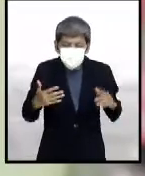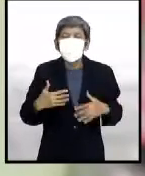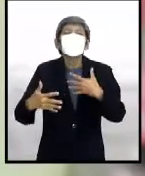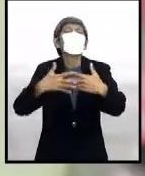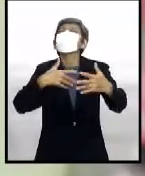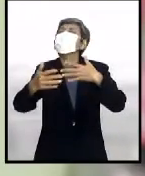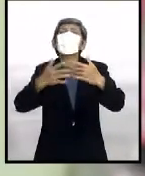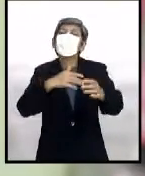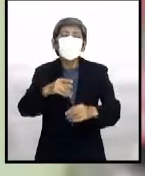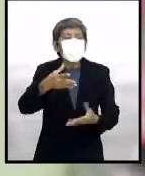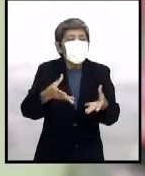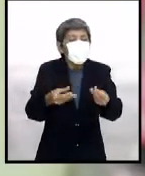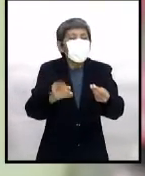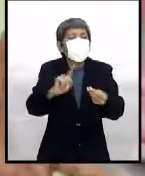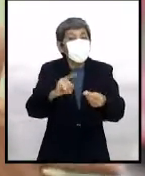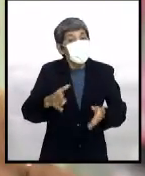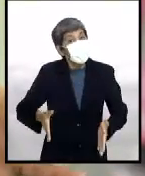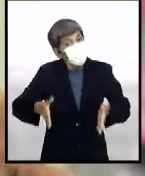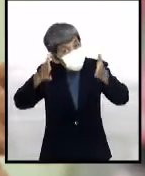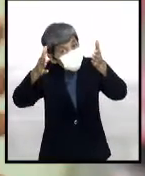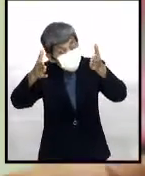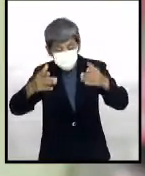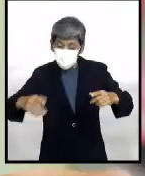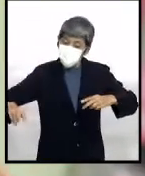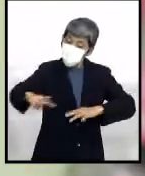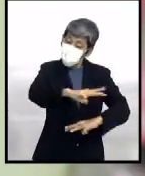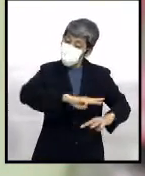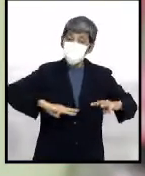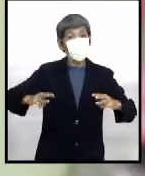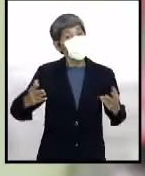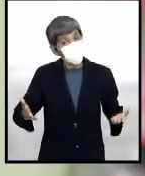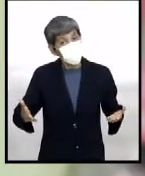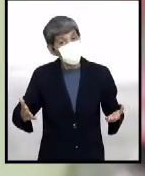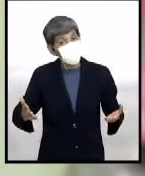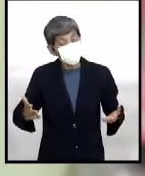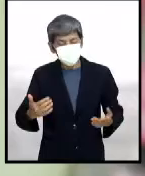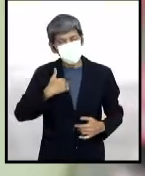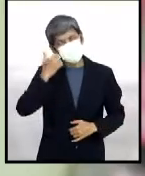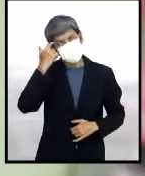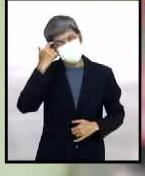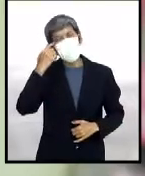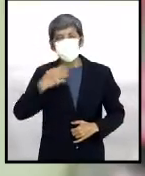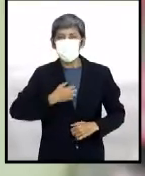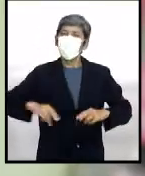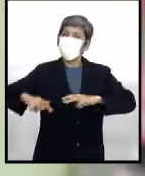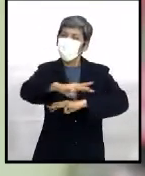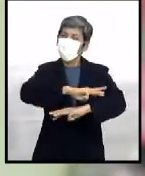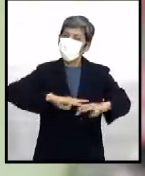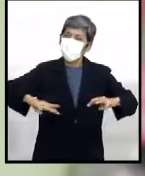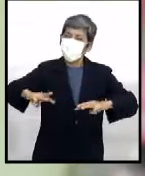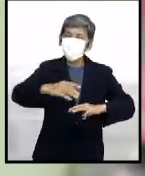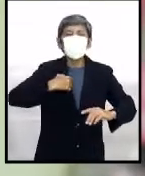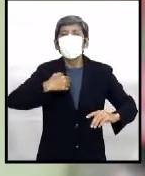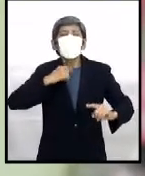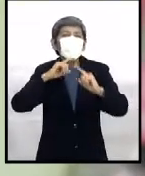ไม่เป็นไรคุณนัทอยากได้ที่แบบไหนเอาเป็นอาคารหรือที่โล่งๆถ้าเป็นไปได้ผมอยากได้ที่โล่งคือตอนนั้